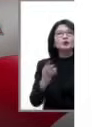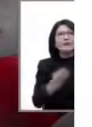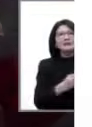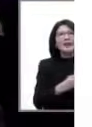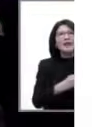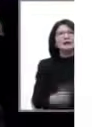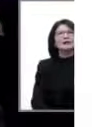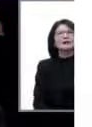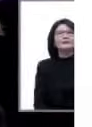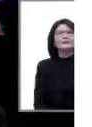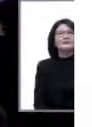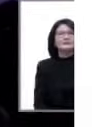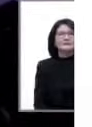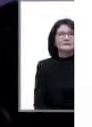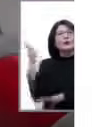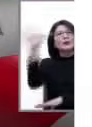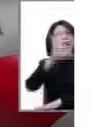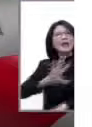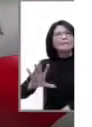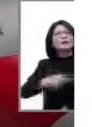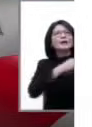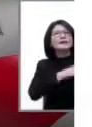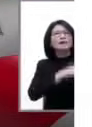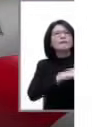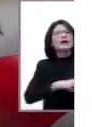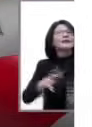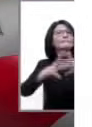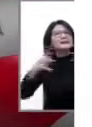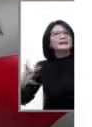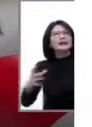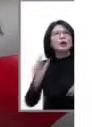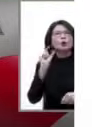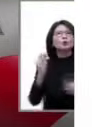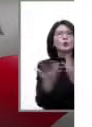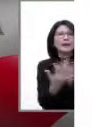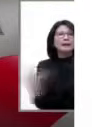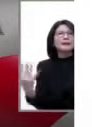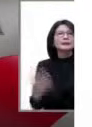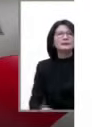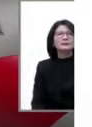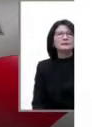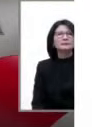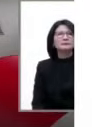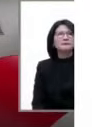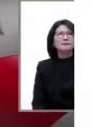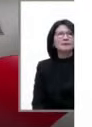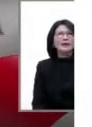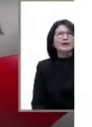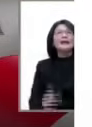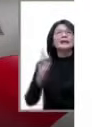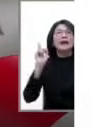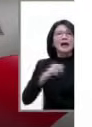kalau kita lihat angkanya mepet-mepet maka saya kira ini bukan hanya para capres cawapres termasuk tadi misalnya cawapresnya disentilin ya